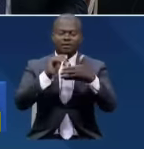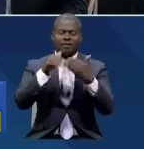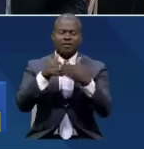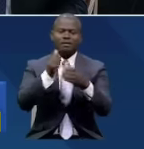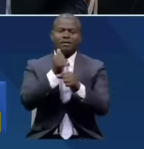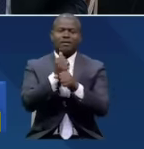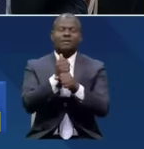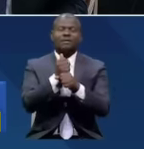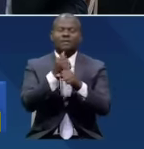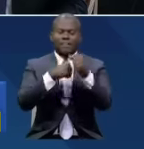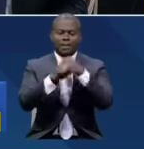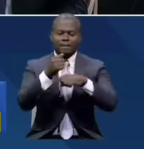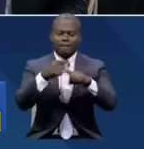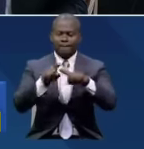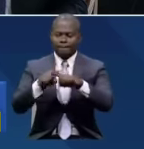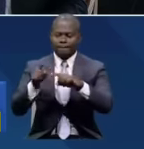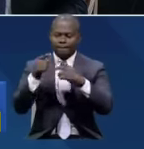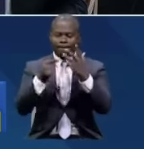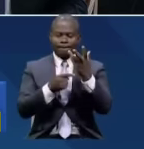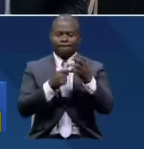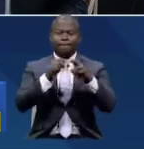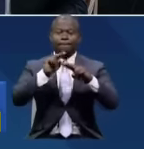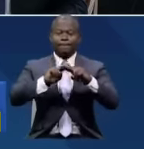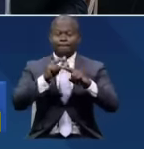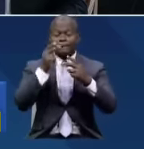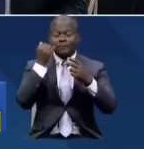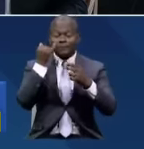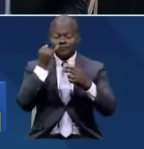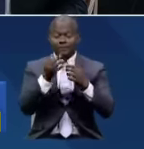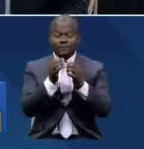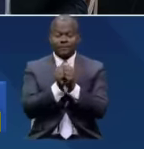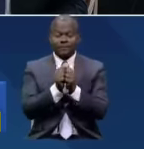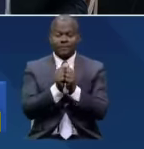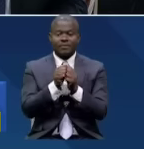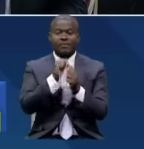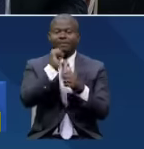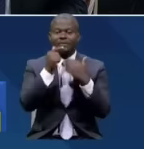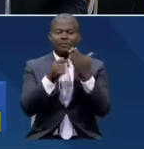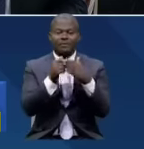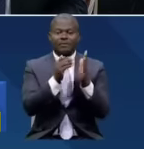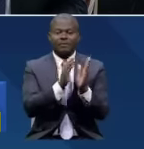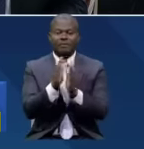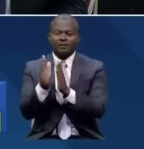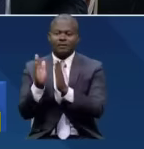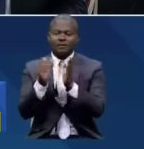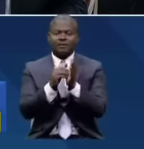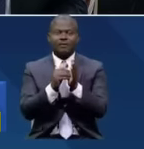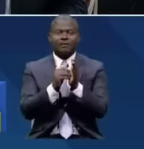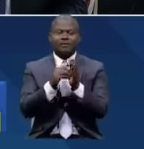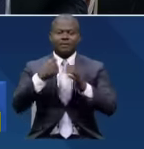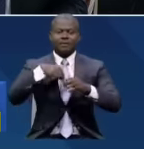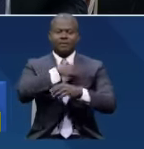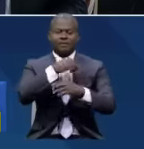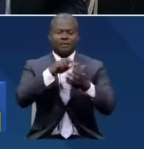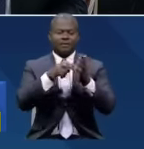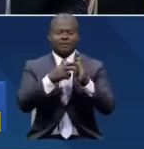nubwo akarere katubwiye yuko RDB ngo ifite umushinga wo gutunganya hari ahantu hakaba heza cyane, Your Excellency nasabaga